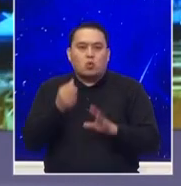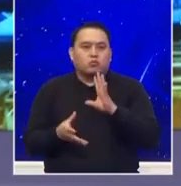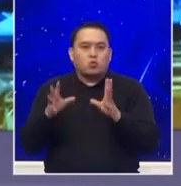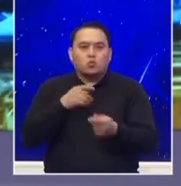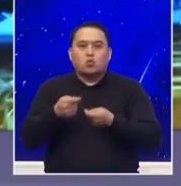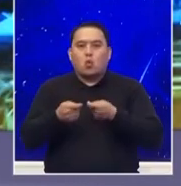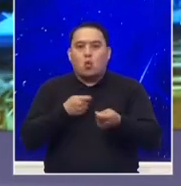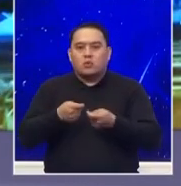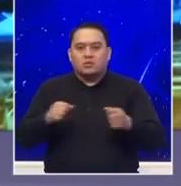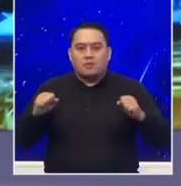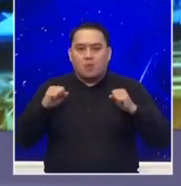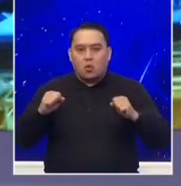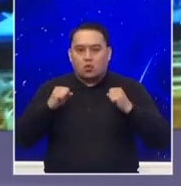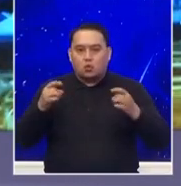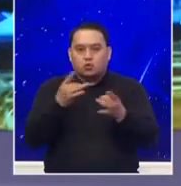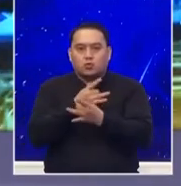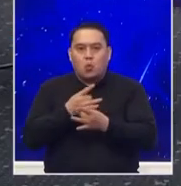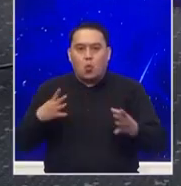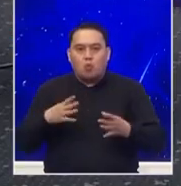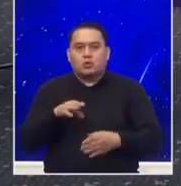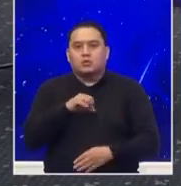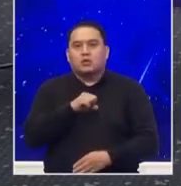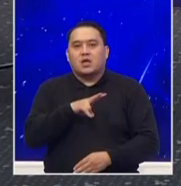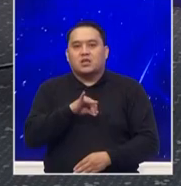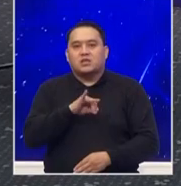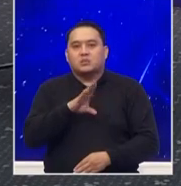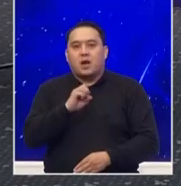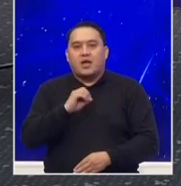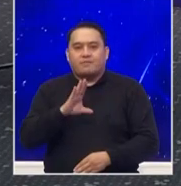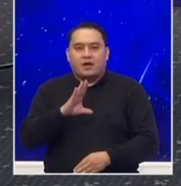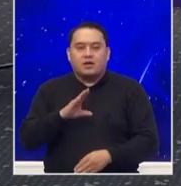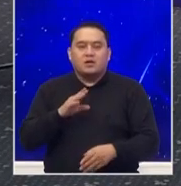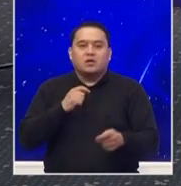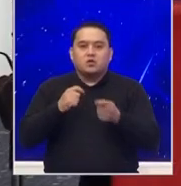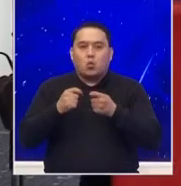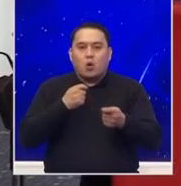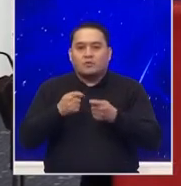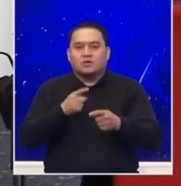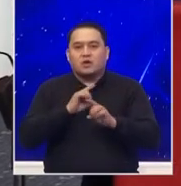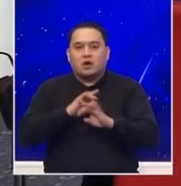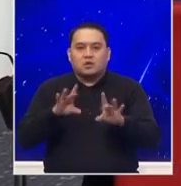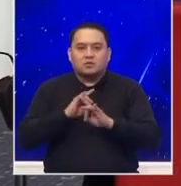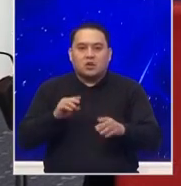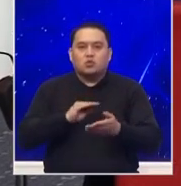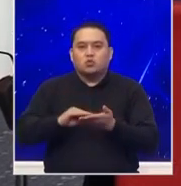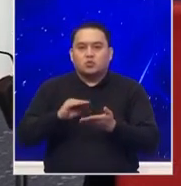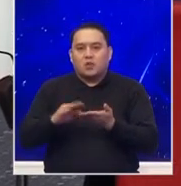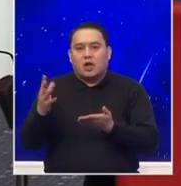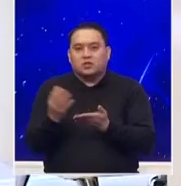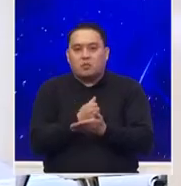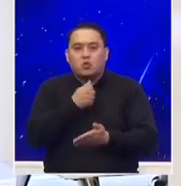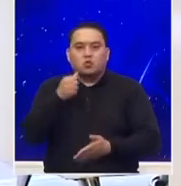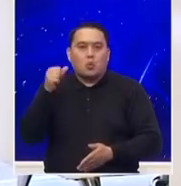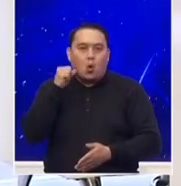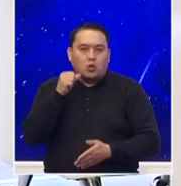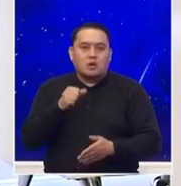подвел руководитель управления физической культуры и спорта региона Нурбахыт Тенисбаев на площадке ЖТСУ Медиа. Успешным оказался прошлый